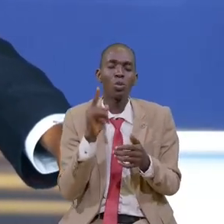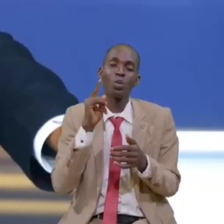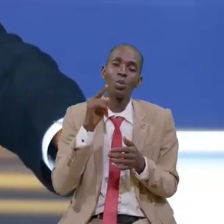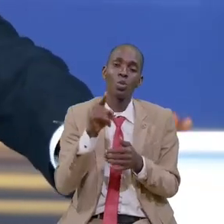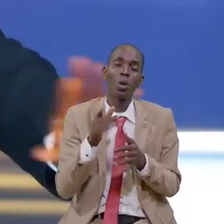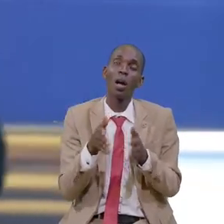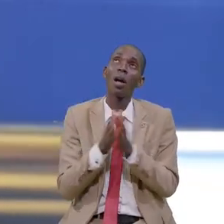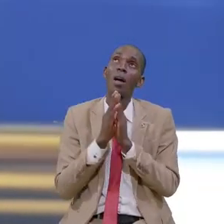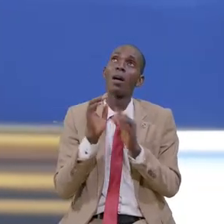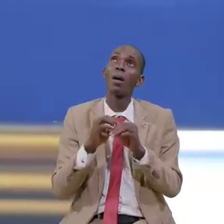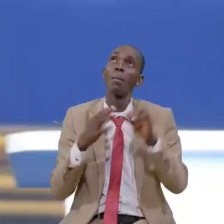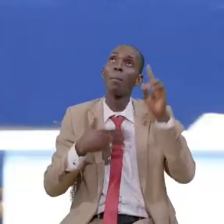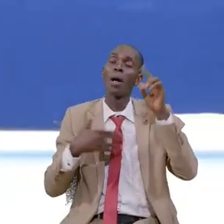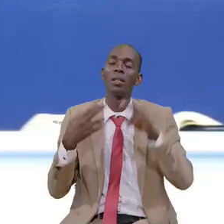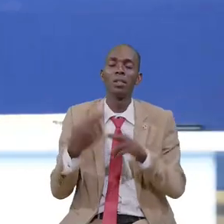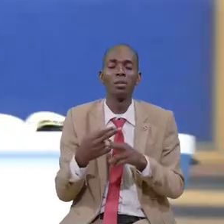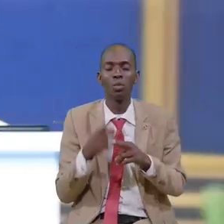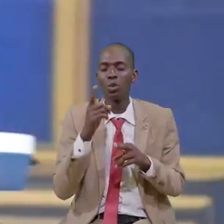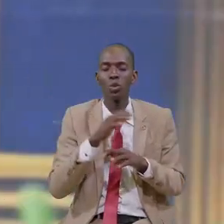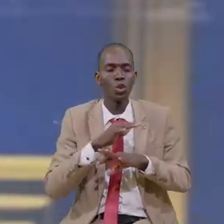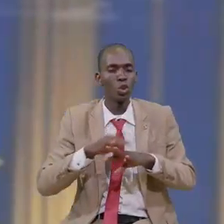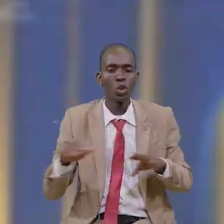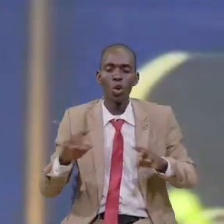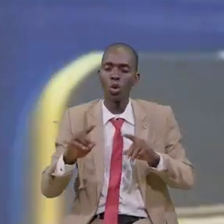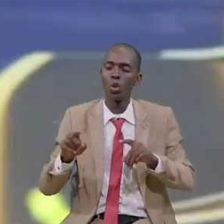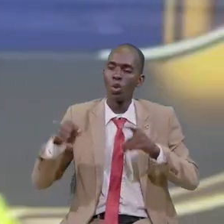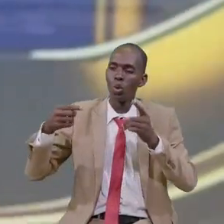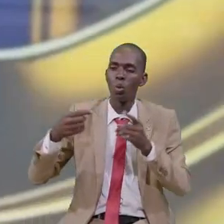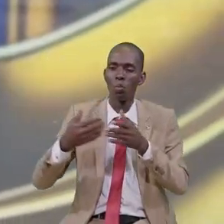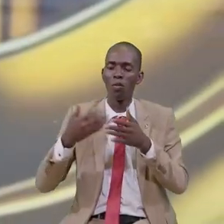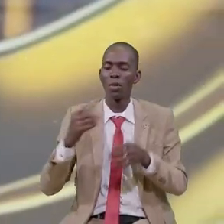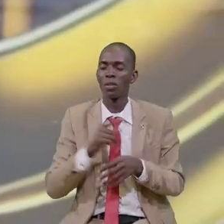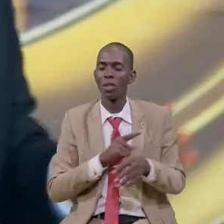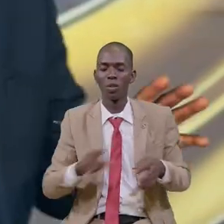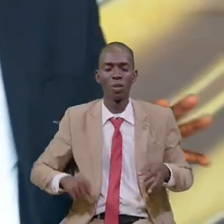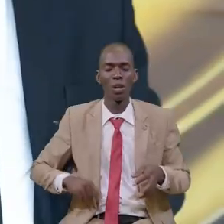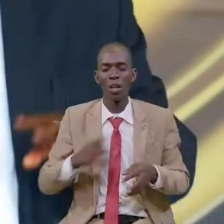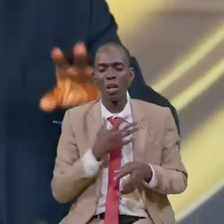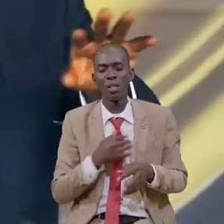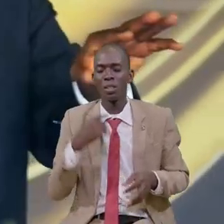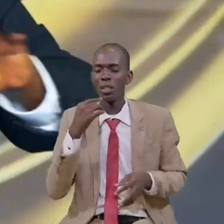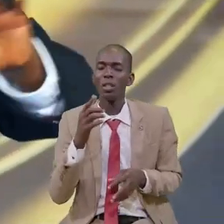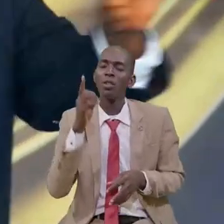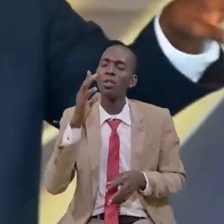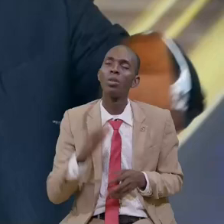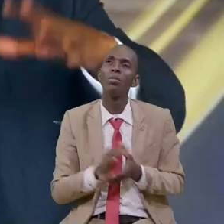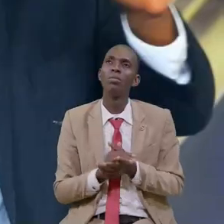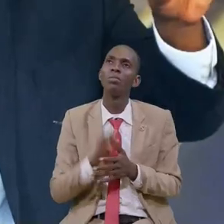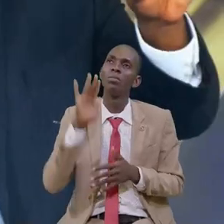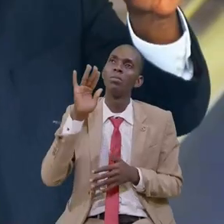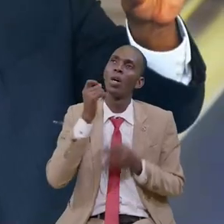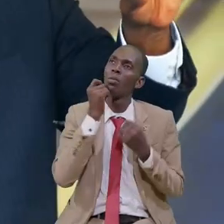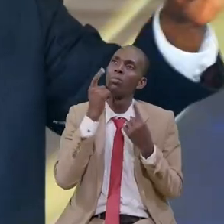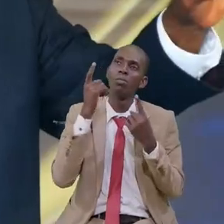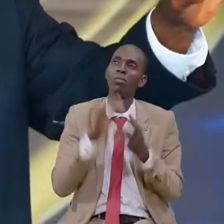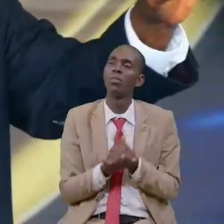en mon nom, tu ne vas pas devant le Seigneur en disant, Dieu, réveille-toi, hein?